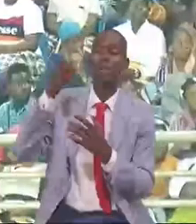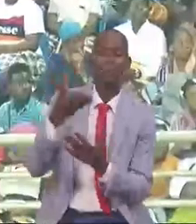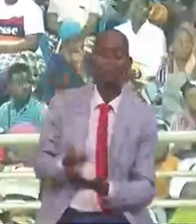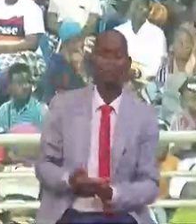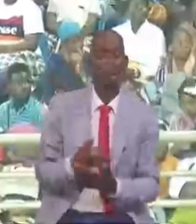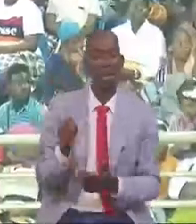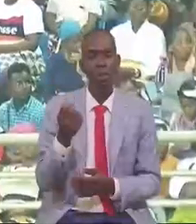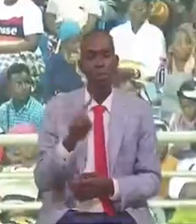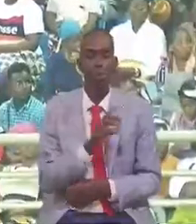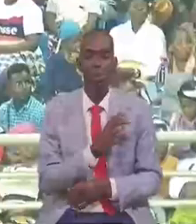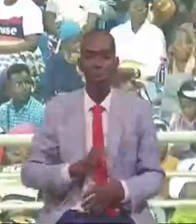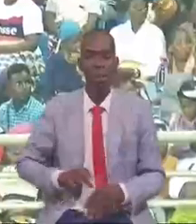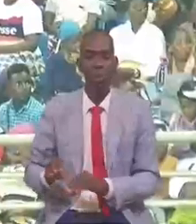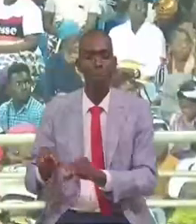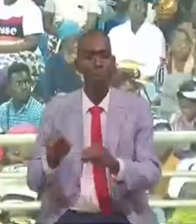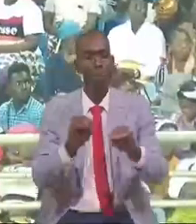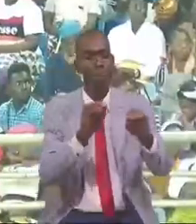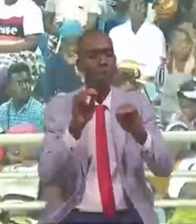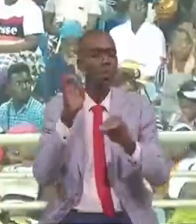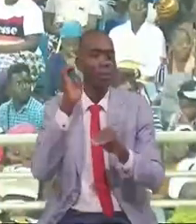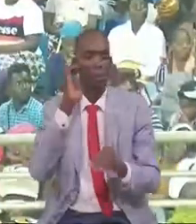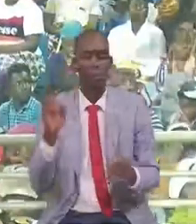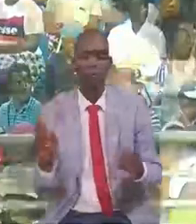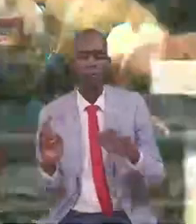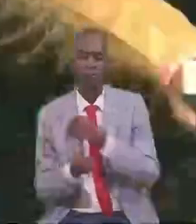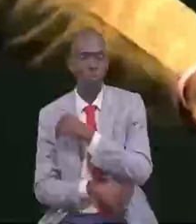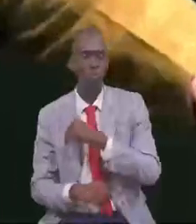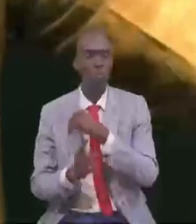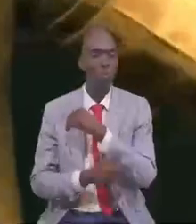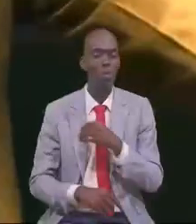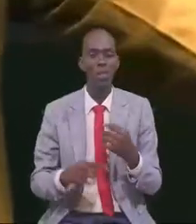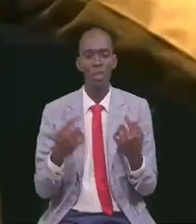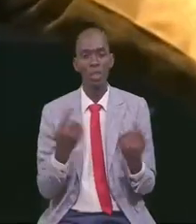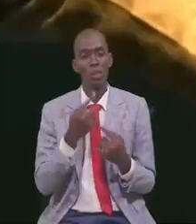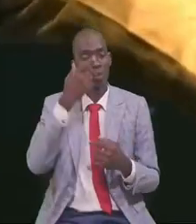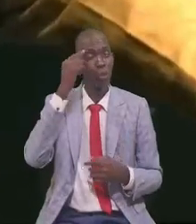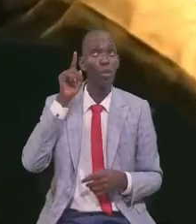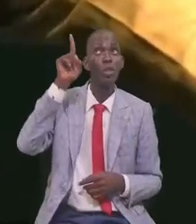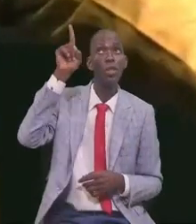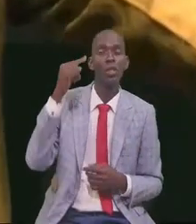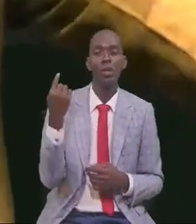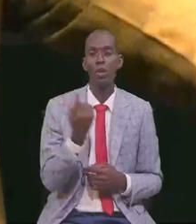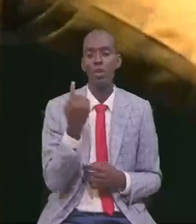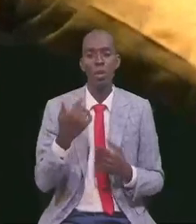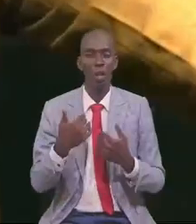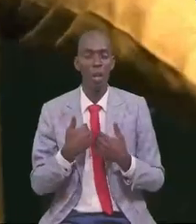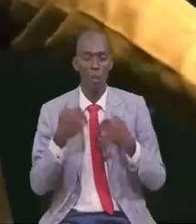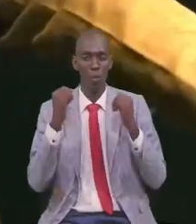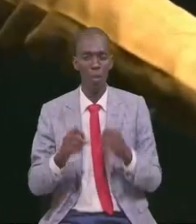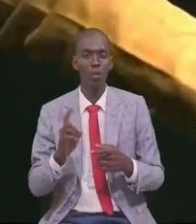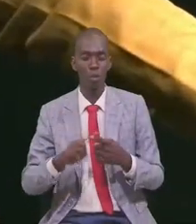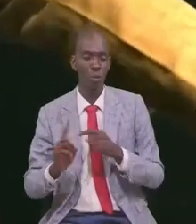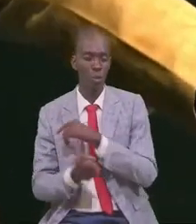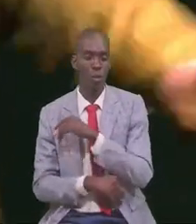il règle le problème de maladie. Parce que c'est celui qui peut régler le problème du péché par conséquent. C'est lui qui peut régler